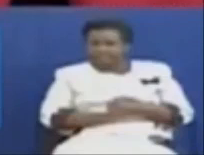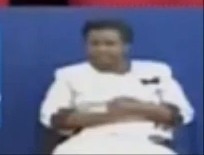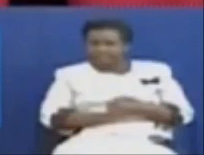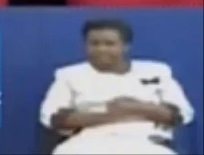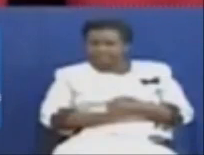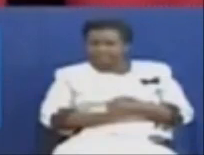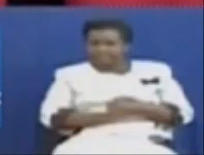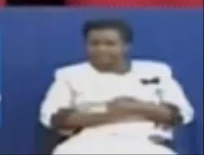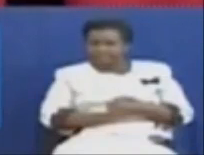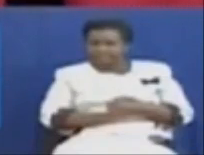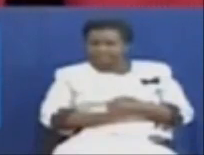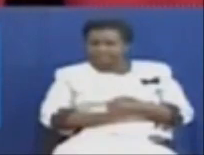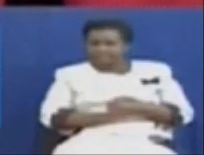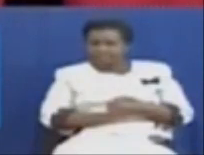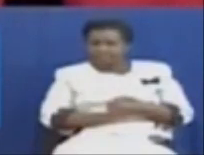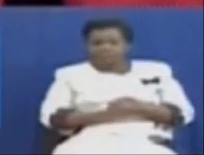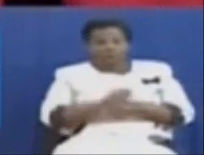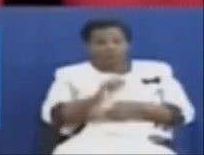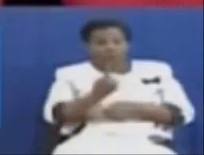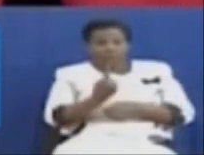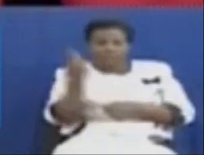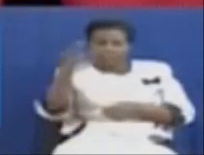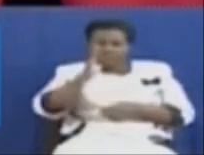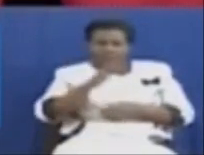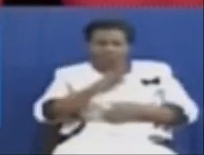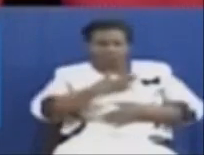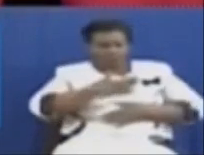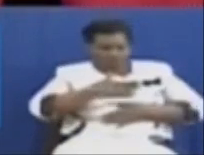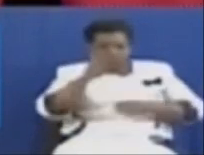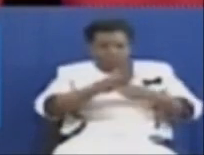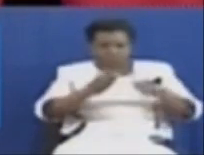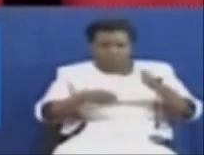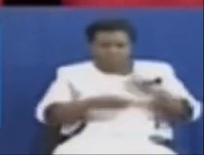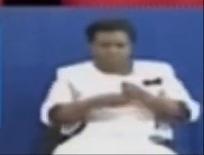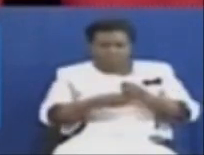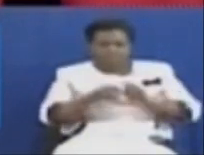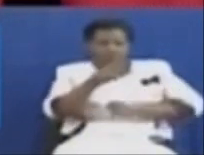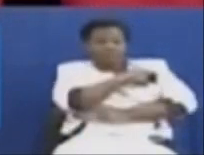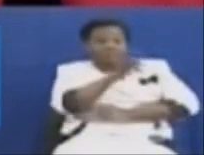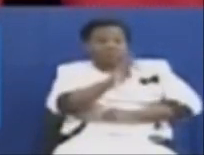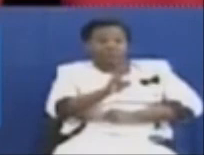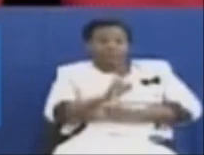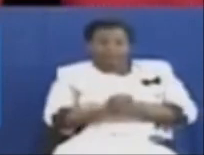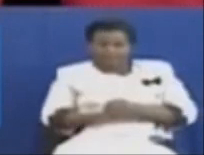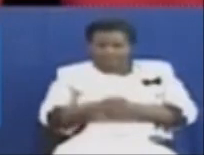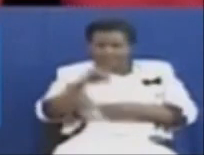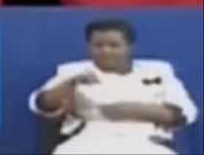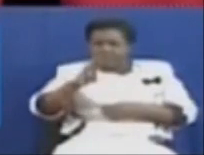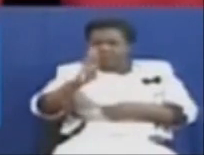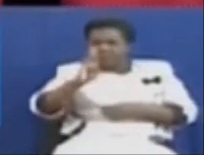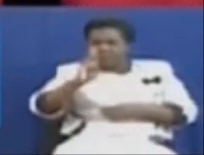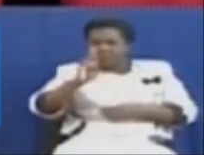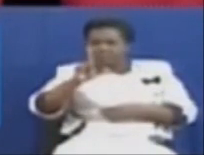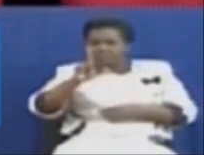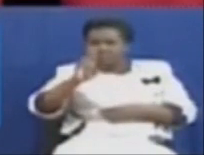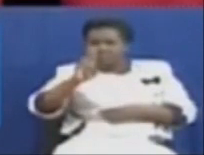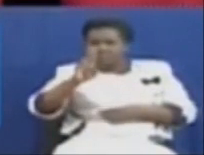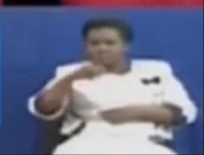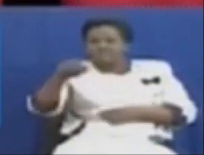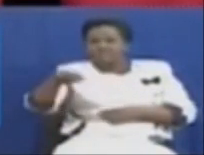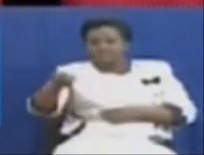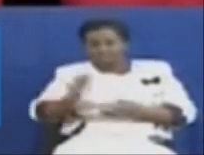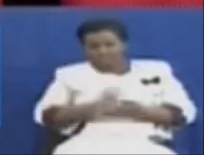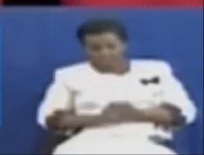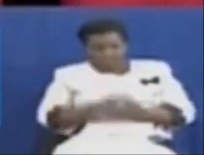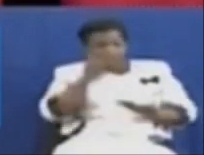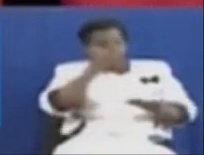kuwalea. Sisi kama serikali kuwachukua watoto na kuanza kuwalea katika makazi ya watoto ni hatua ya